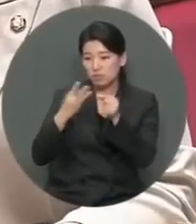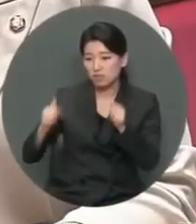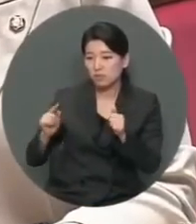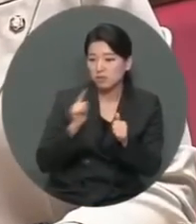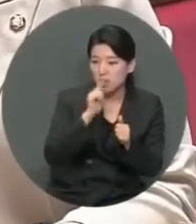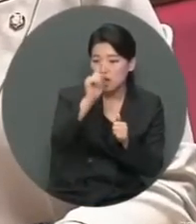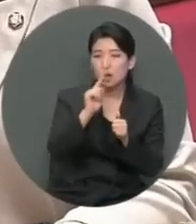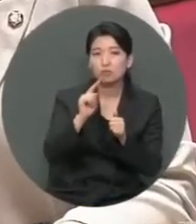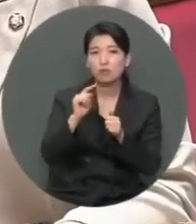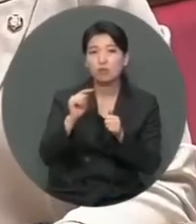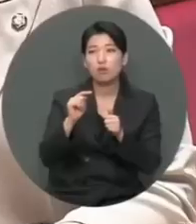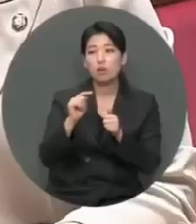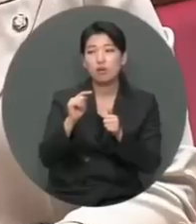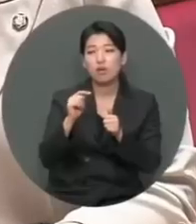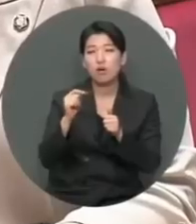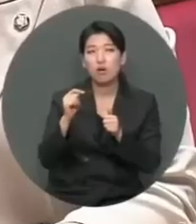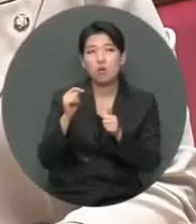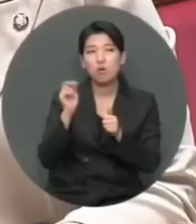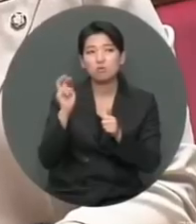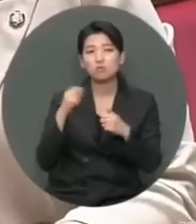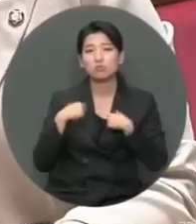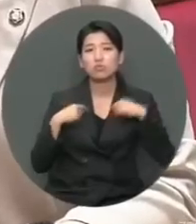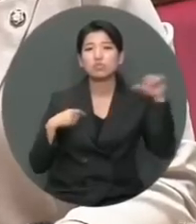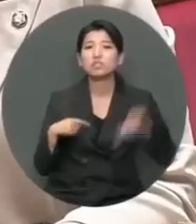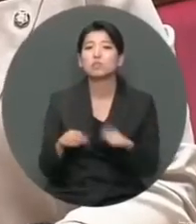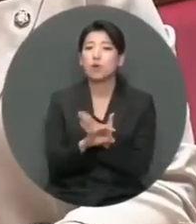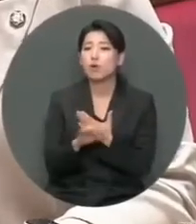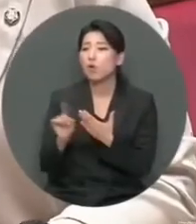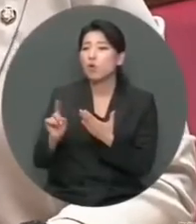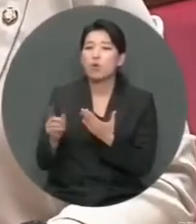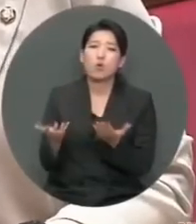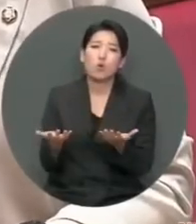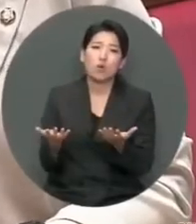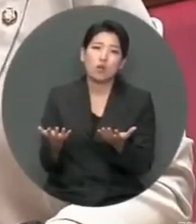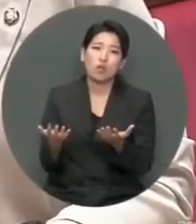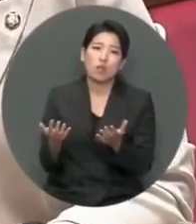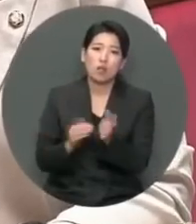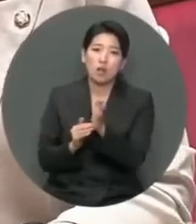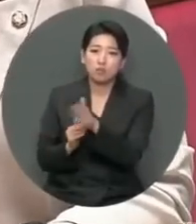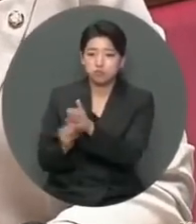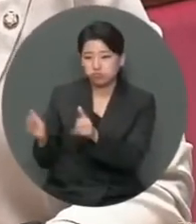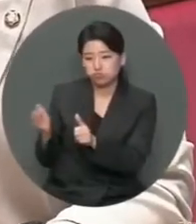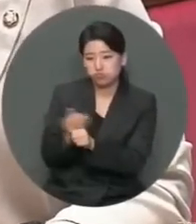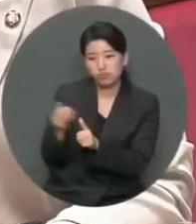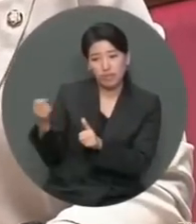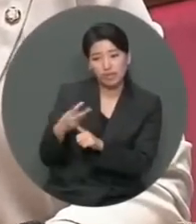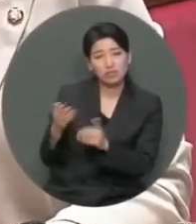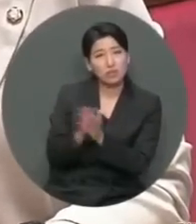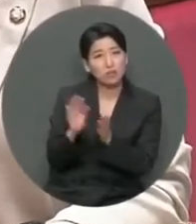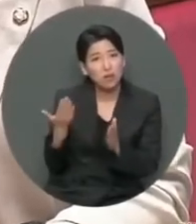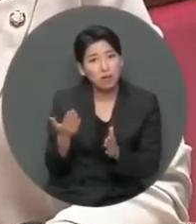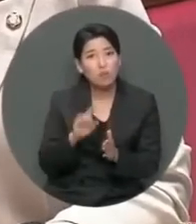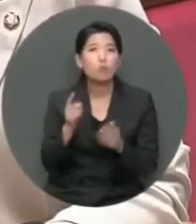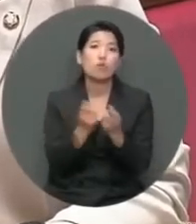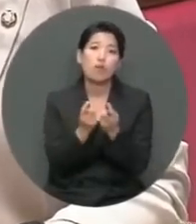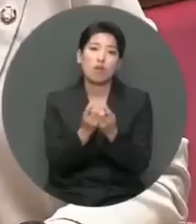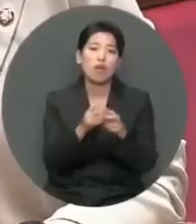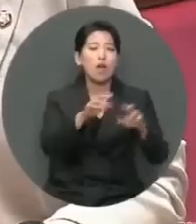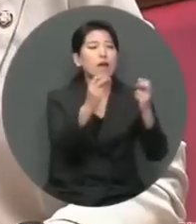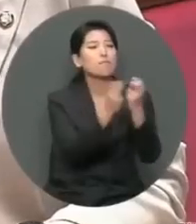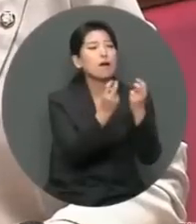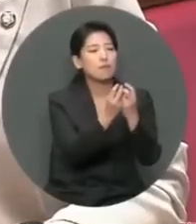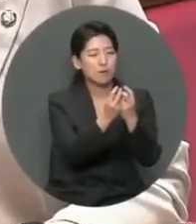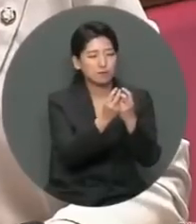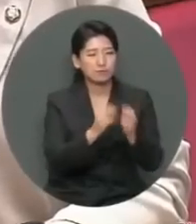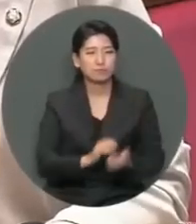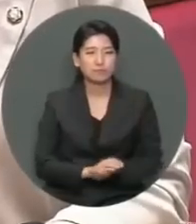수 있다라고 하는 게 상황이라고 한다면은 국민들한테 그게 아닙니다. 이런 다른 방법도 있으면 또는 일본 정부로부터